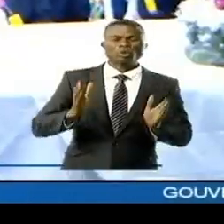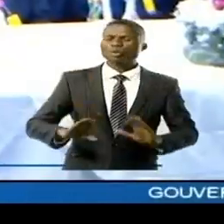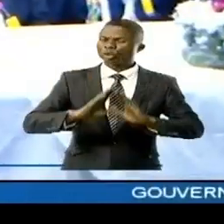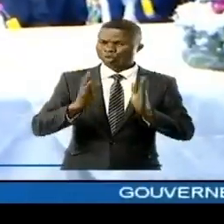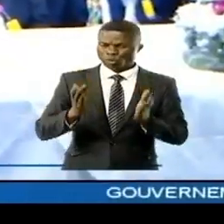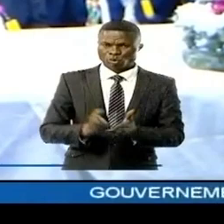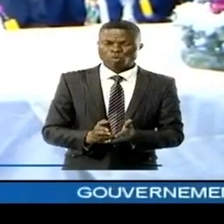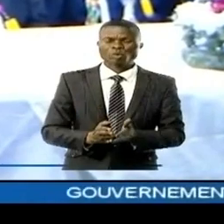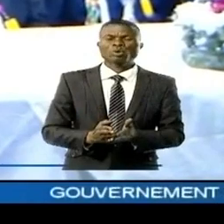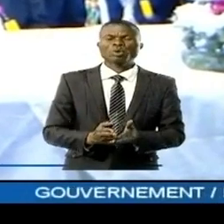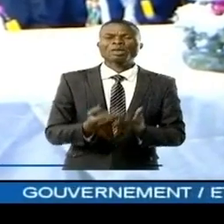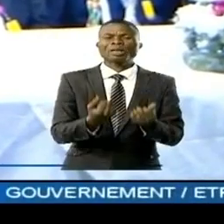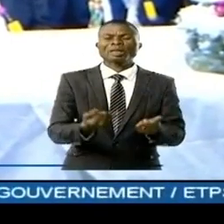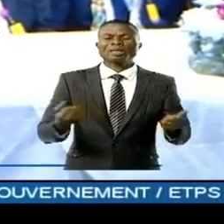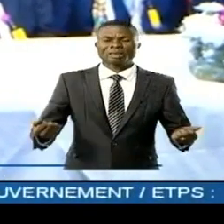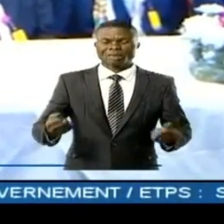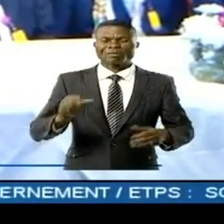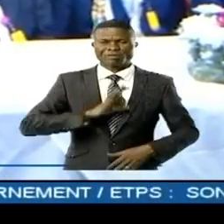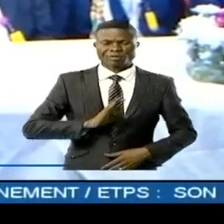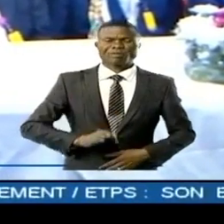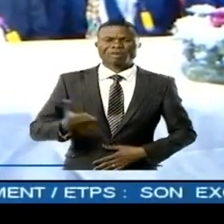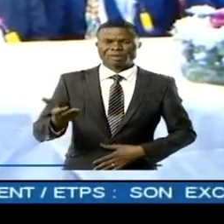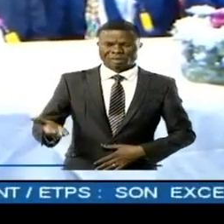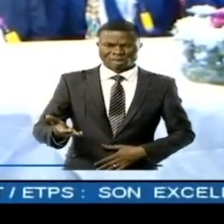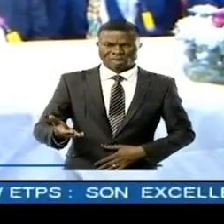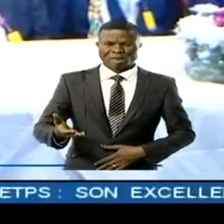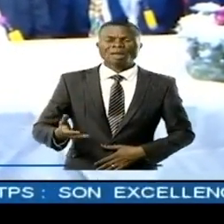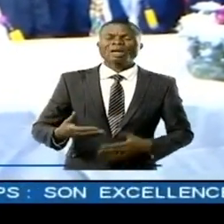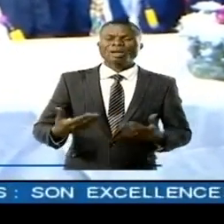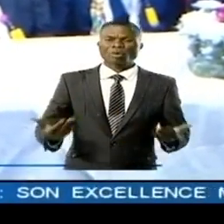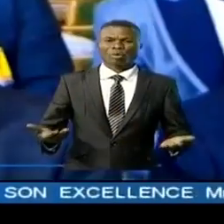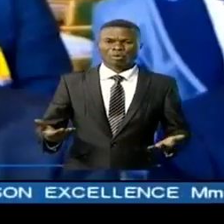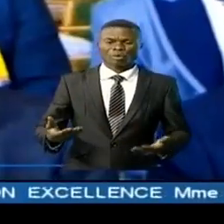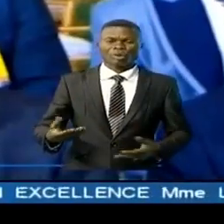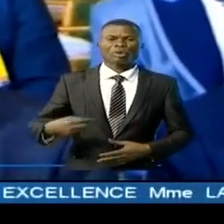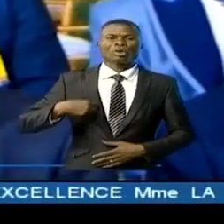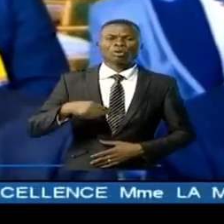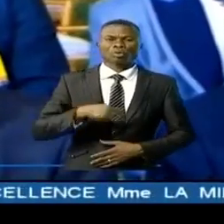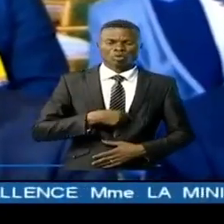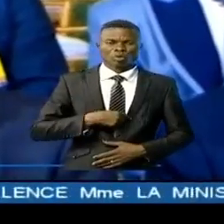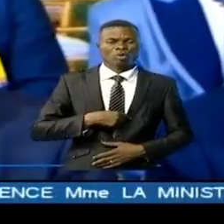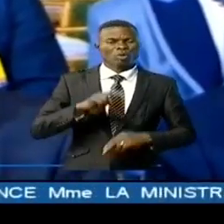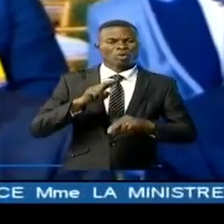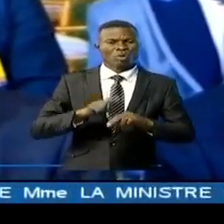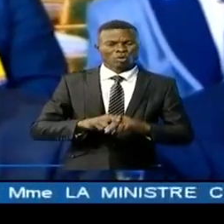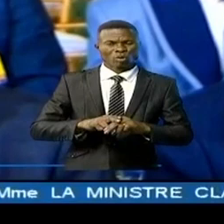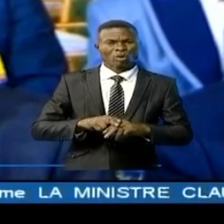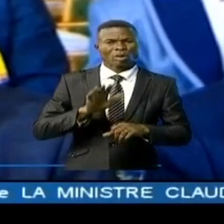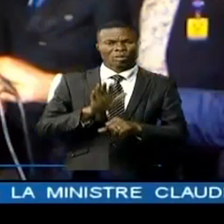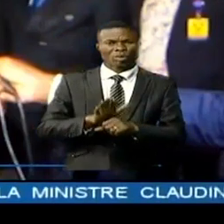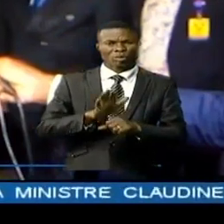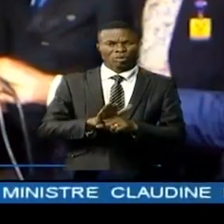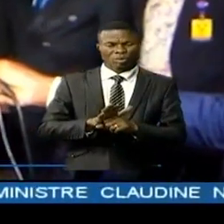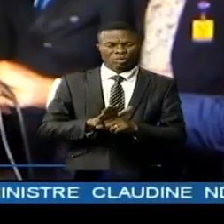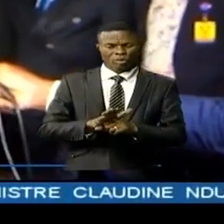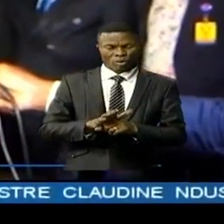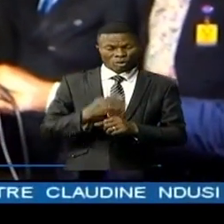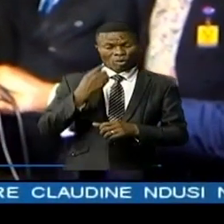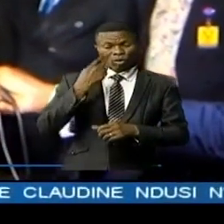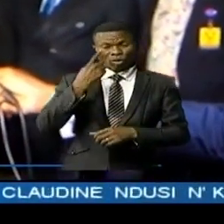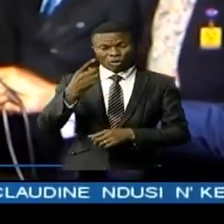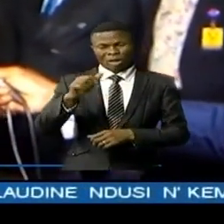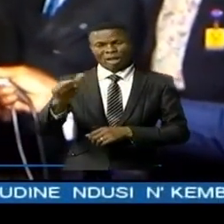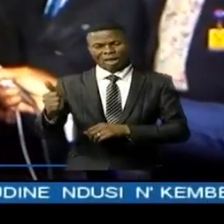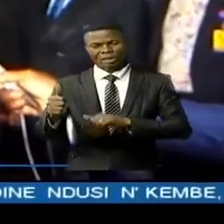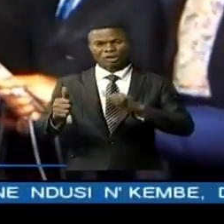c'est tous ce sont ses enfants alors qu'on est aussi le temps des séries garder dans les yeux pour